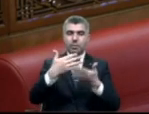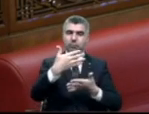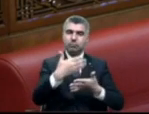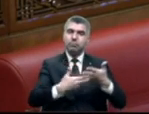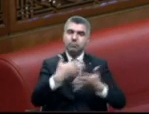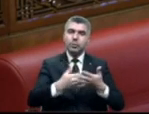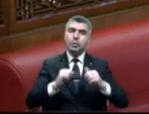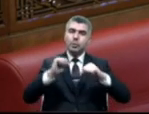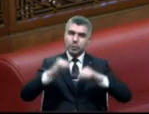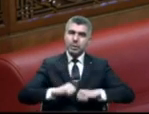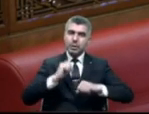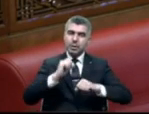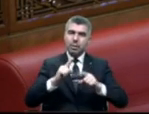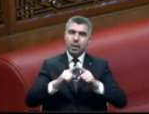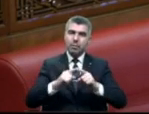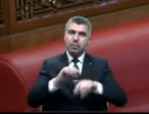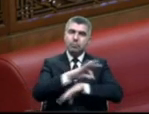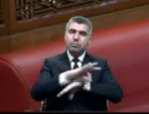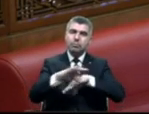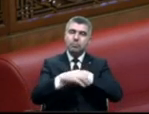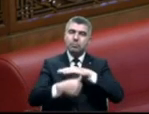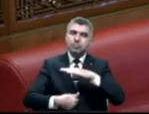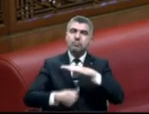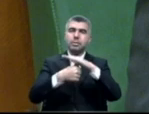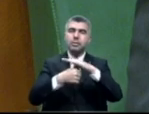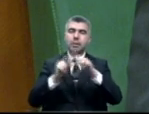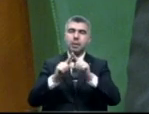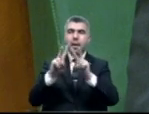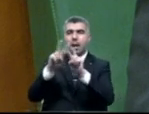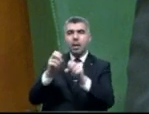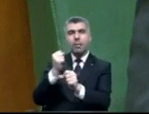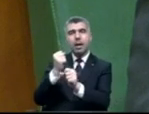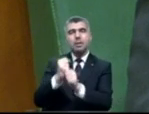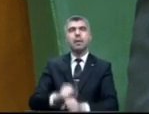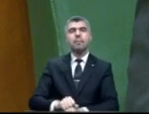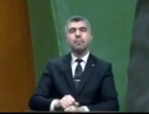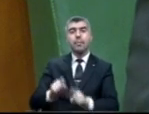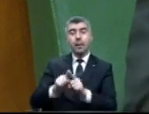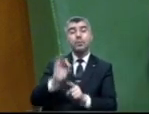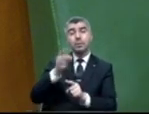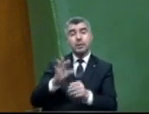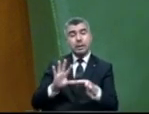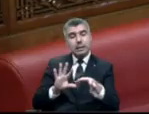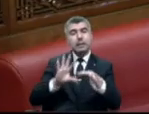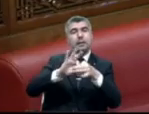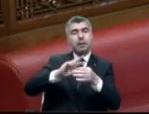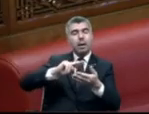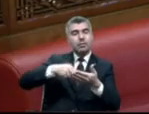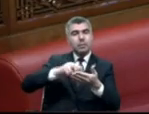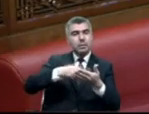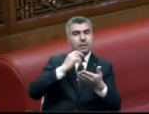تتم تلبيتها تحت إشراف الوكالة الوطنية لإنعاش التشغيل والكفاءات. وتم السعي إلى إبرام اتفاقيات جديدة